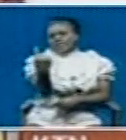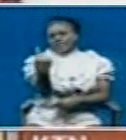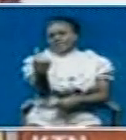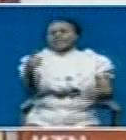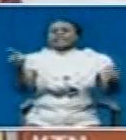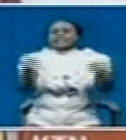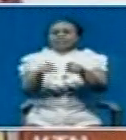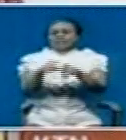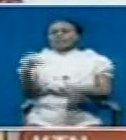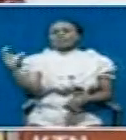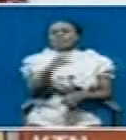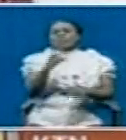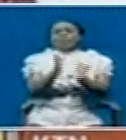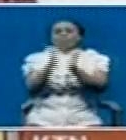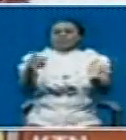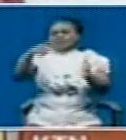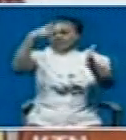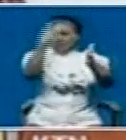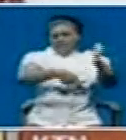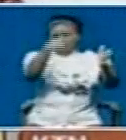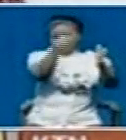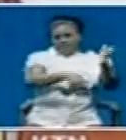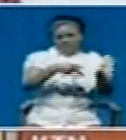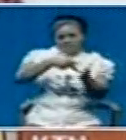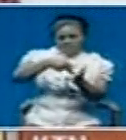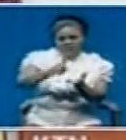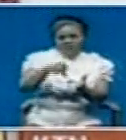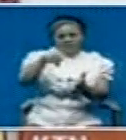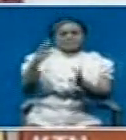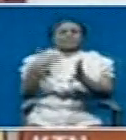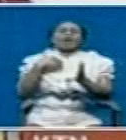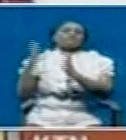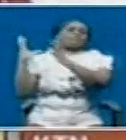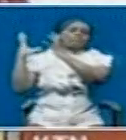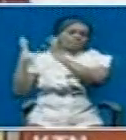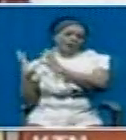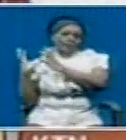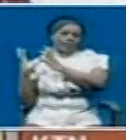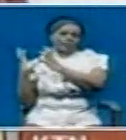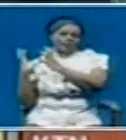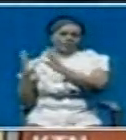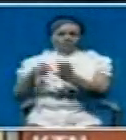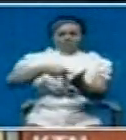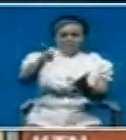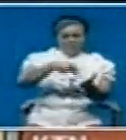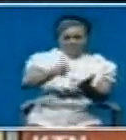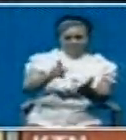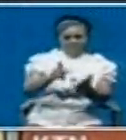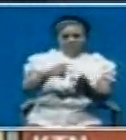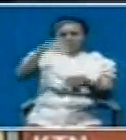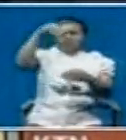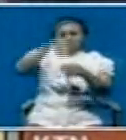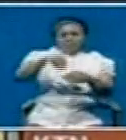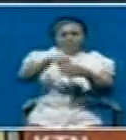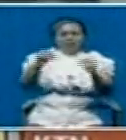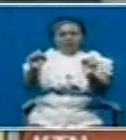for the citizens of this republic who are the taxpayers who carry the burden of our wage bill. Miongoni mwa